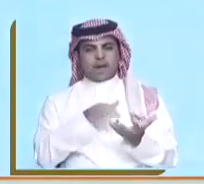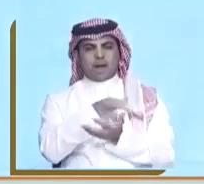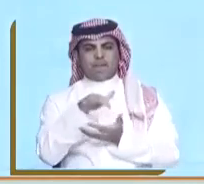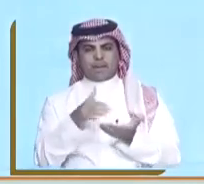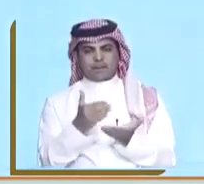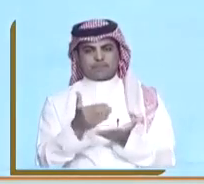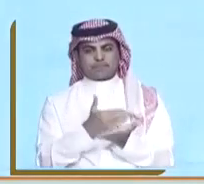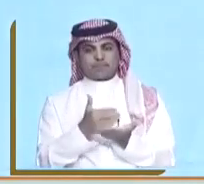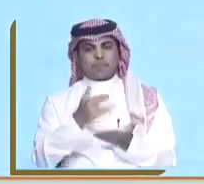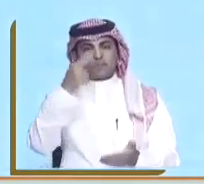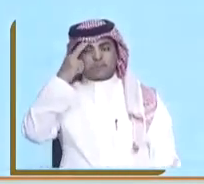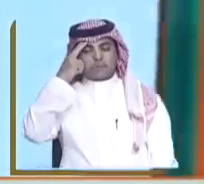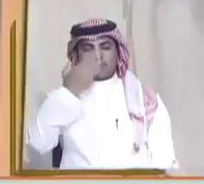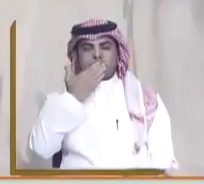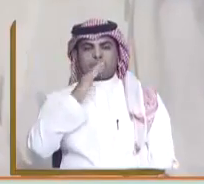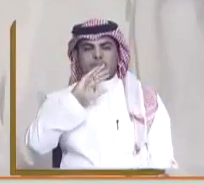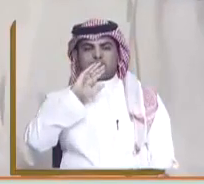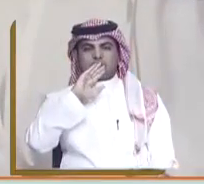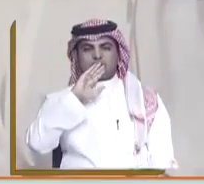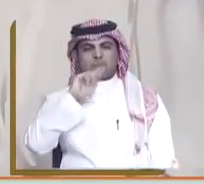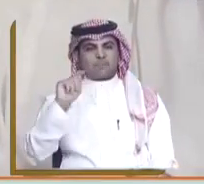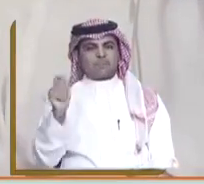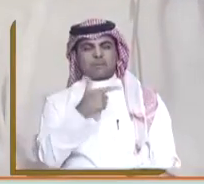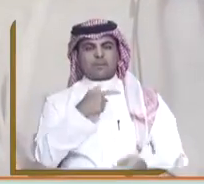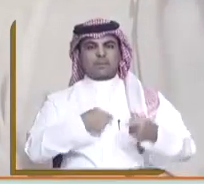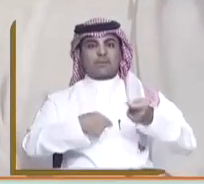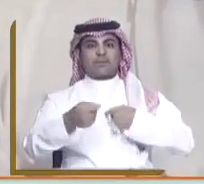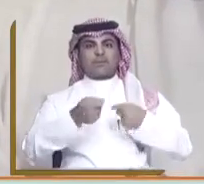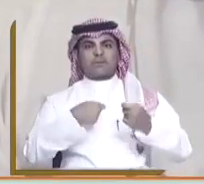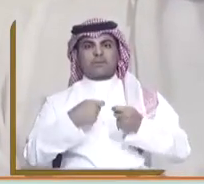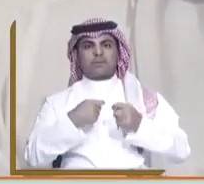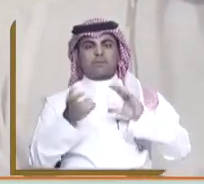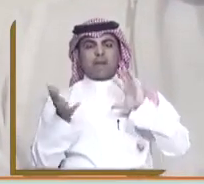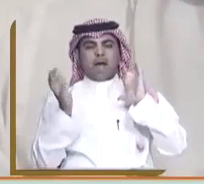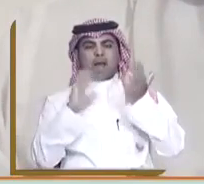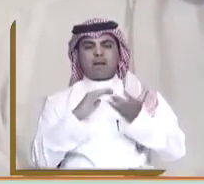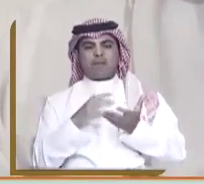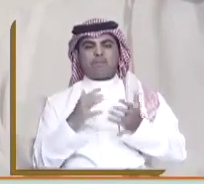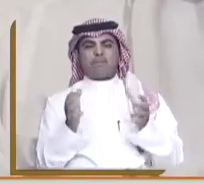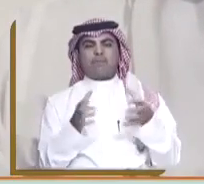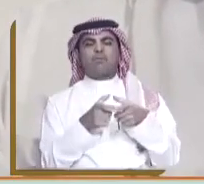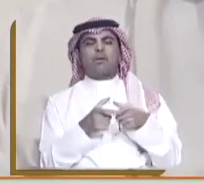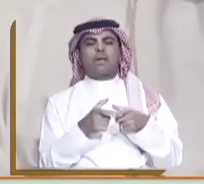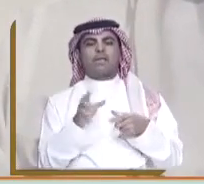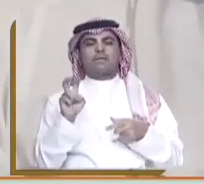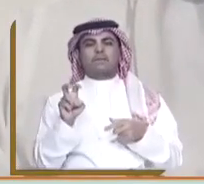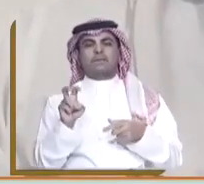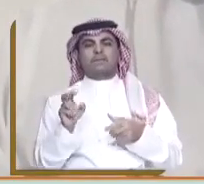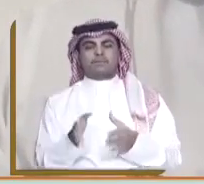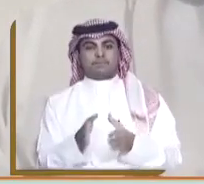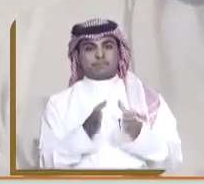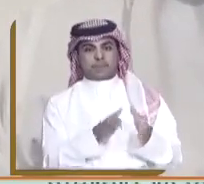يعني المملكه ولله الحمد من اسرع الاقتصادات نموا في مجموعه العشرين